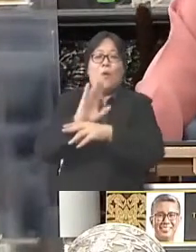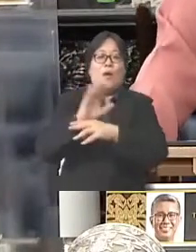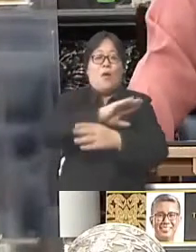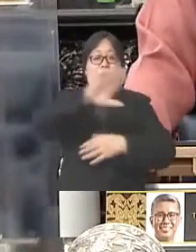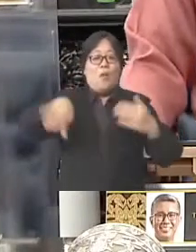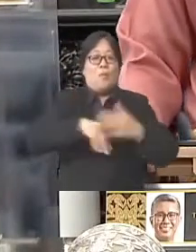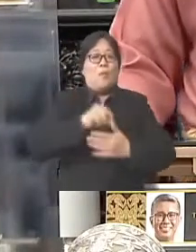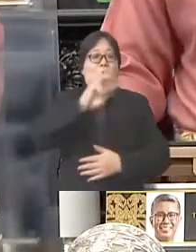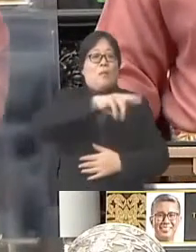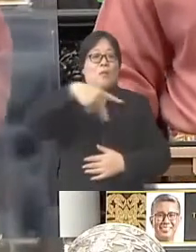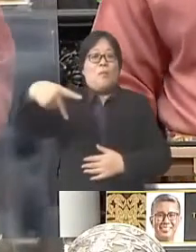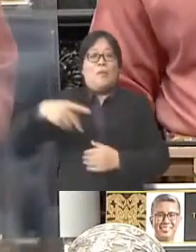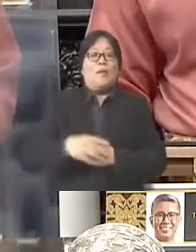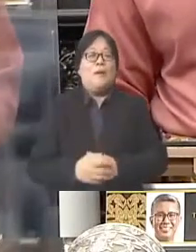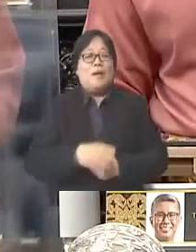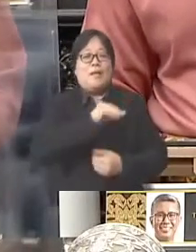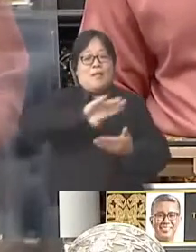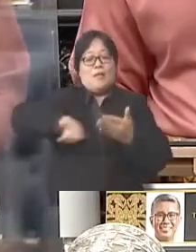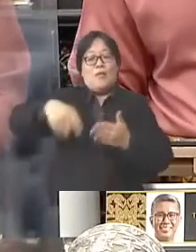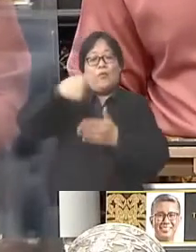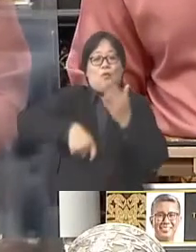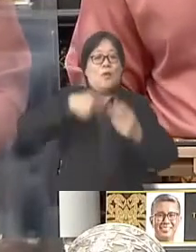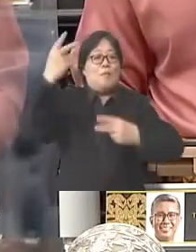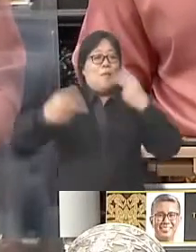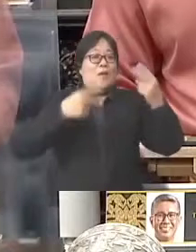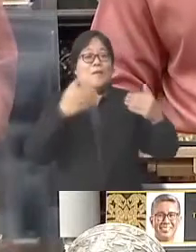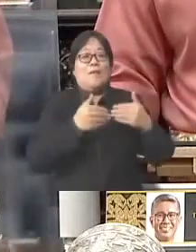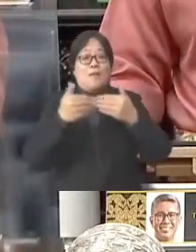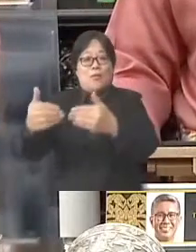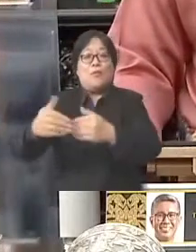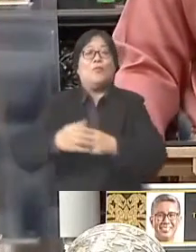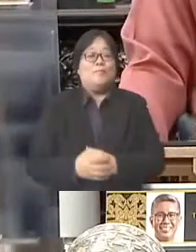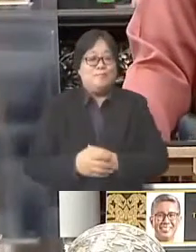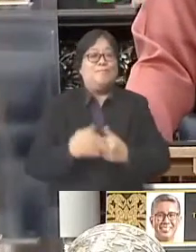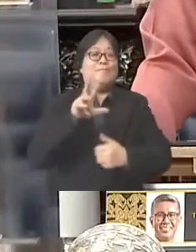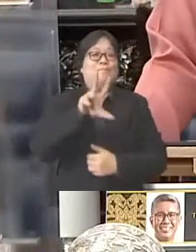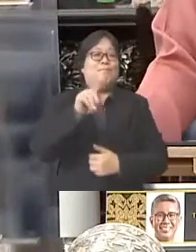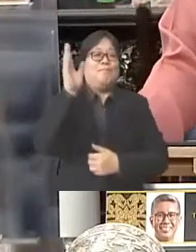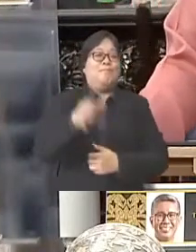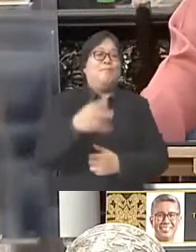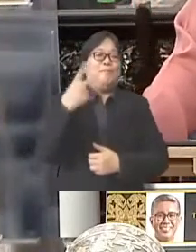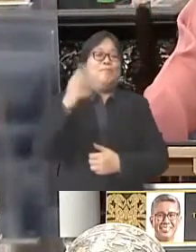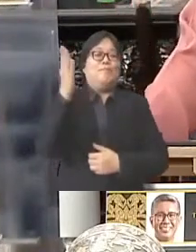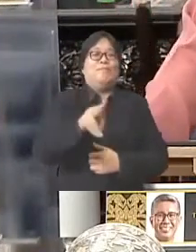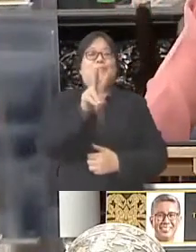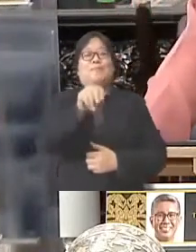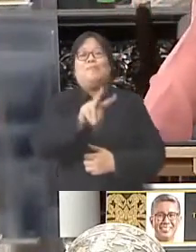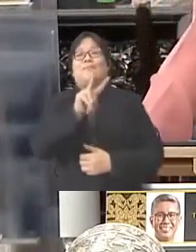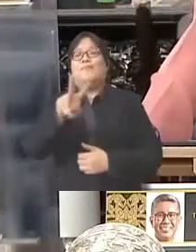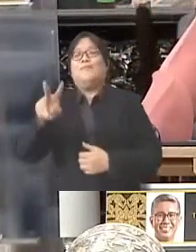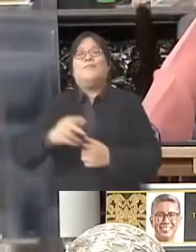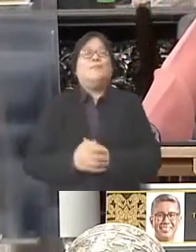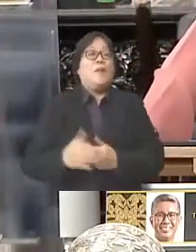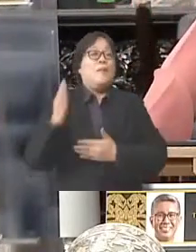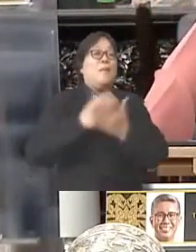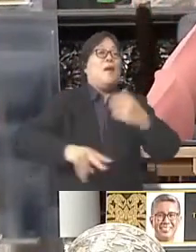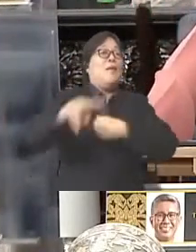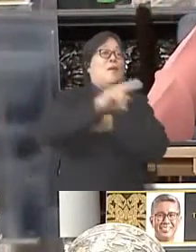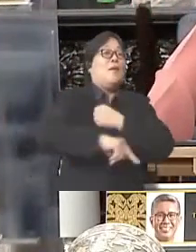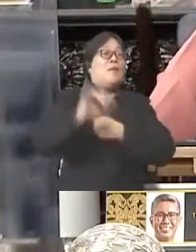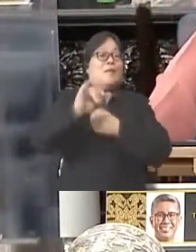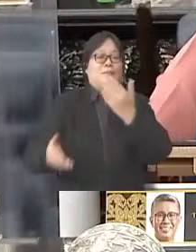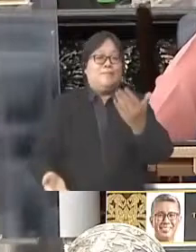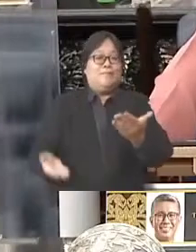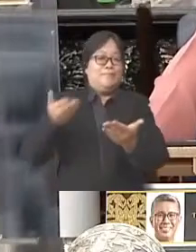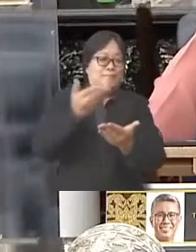semua wilayah Persekutuan dan pengecualian Cukai plancungan dilanjutkan lagi sehingga 31 Des 20 22 pihak Negeri juga